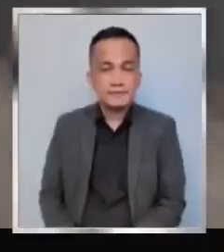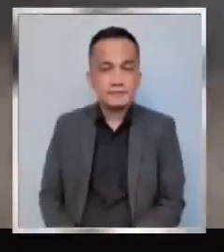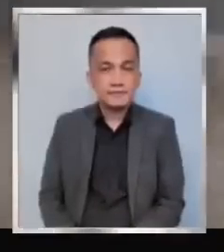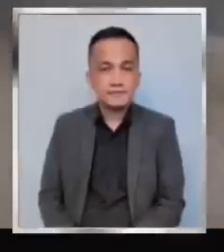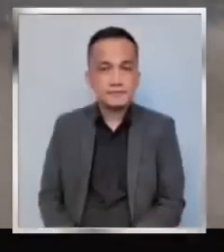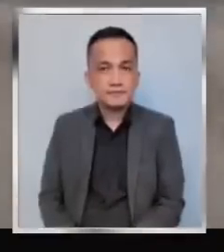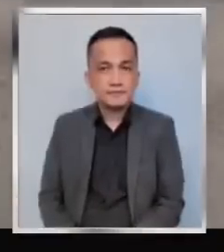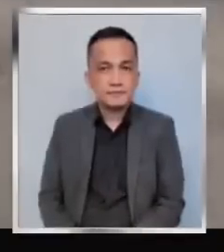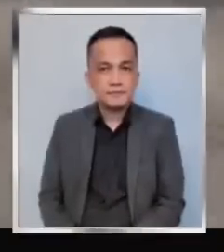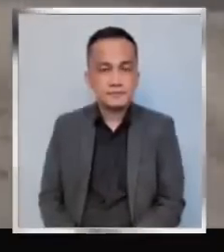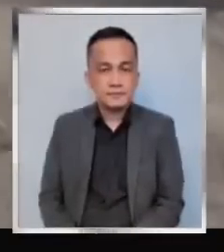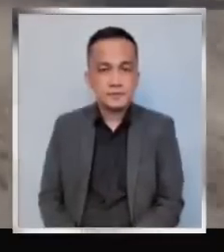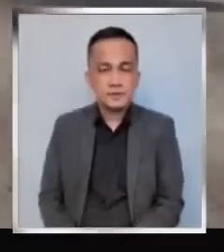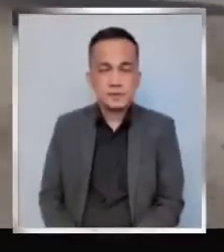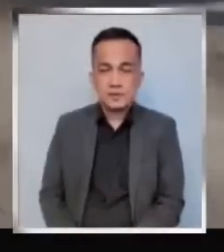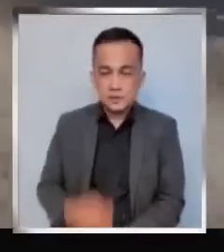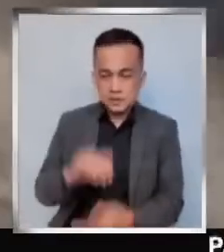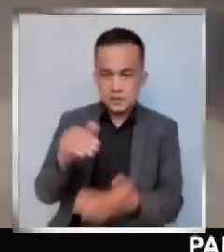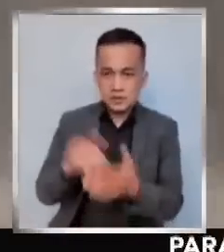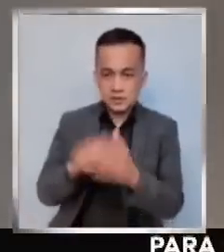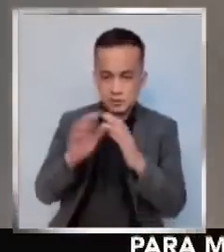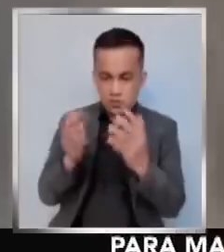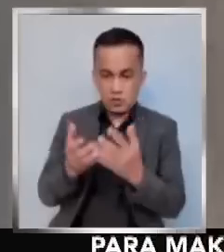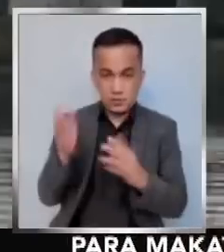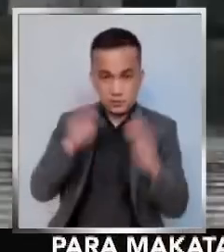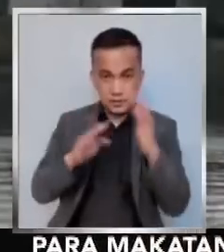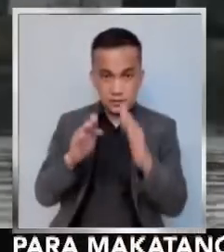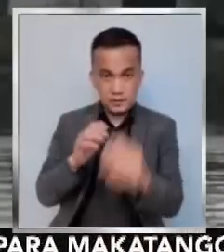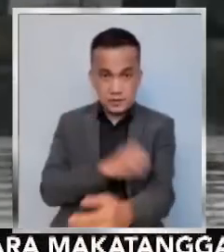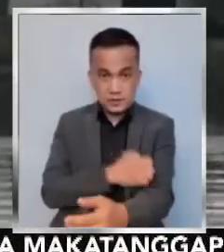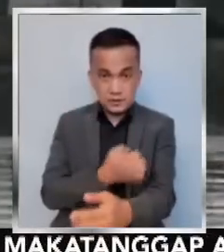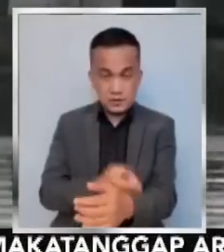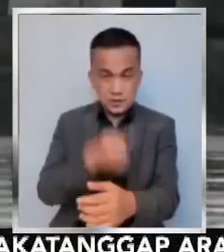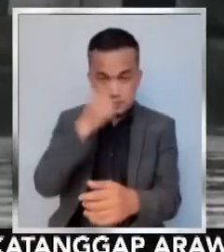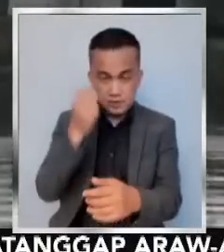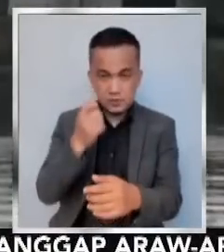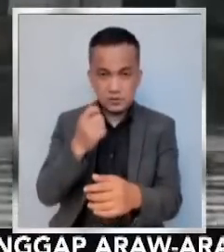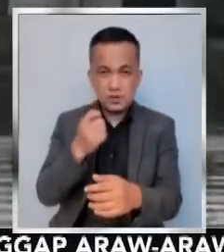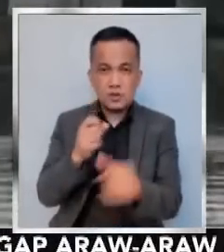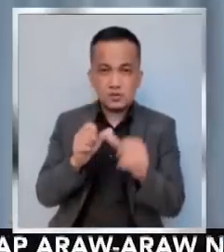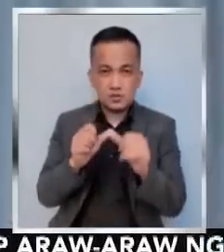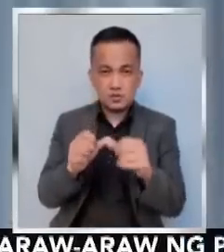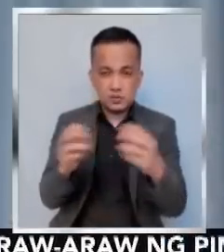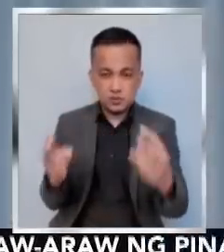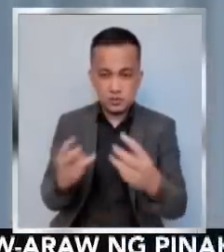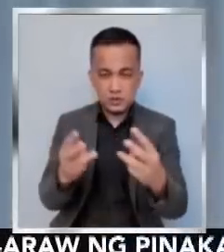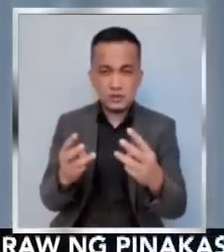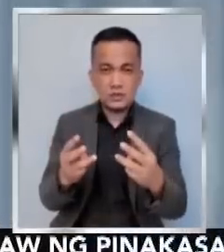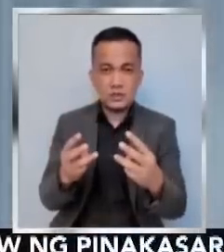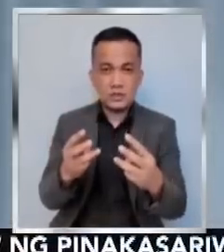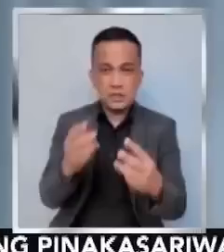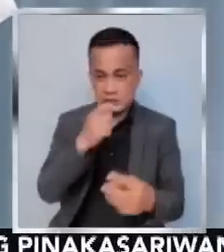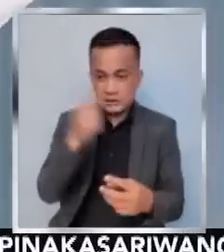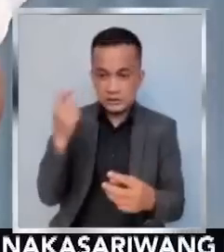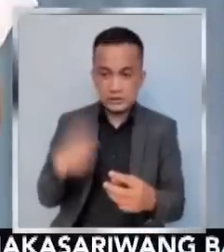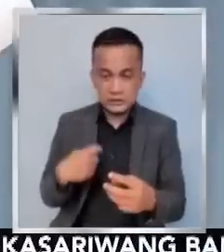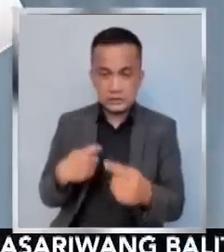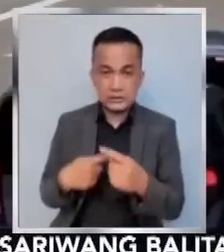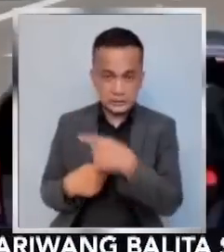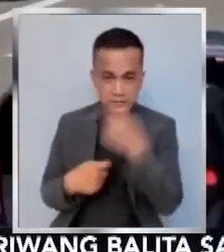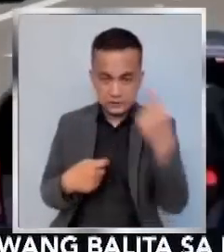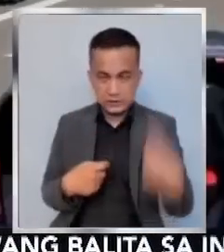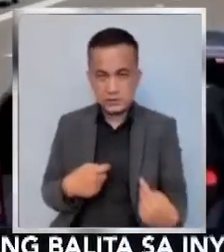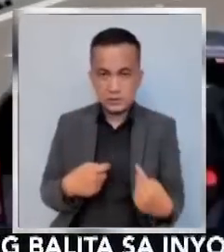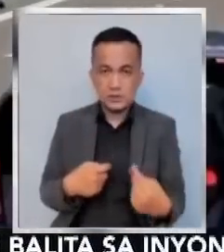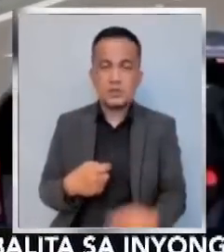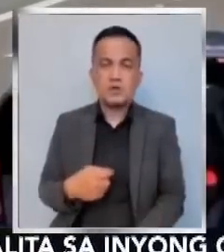Sa gitna ng pandaigdigang krisis sa enerhiya, bunsod ng patuloy na panggegera ng Russia sa Ukraine, nais daw ni Pangulong Bongbong Marcos na